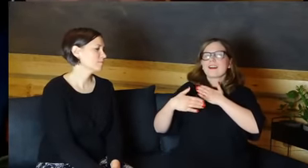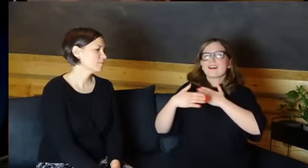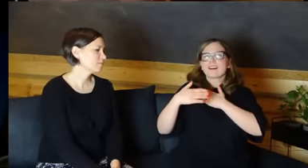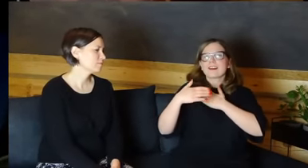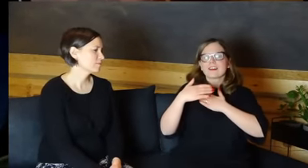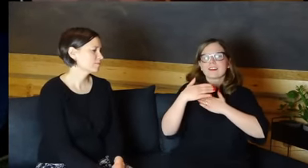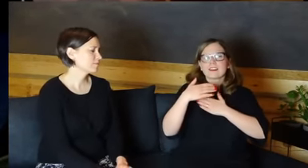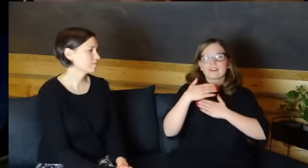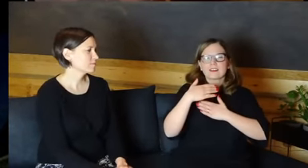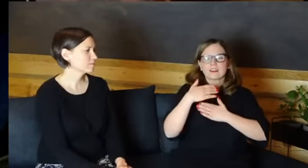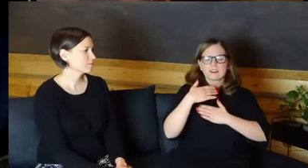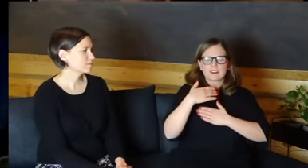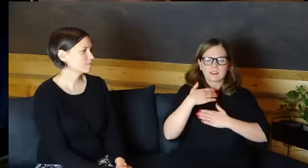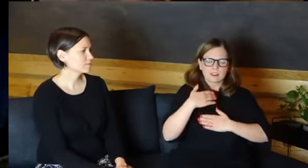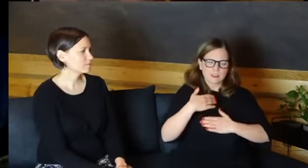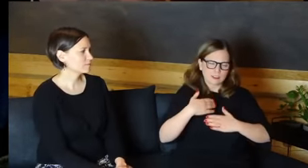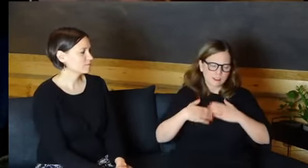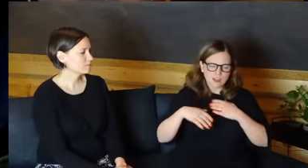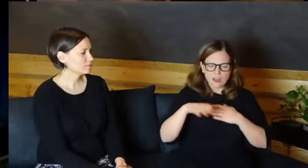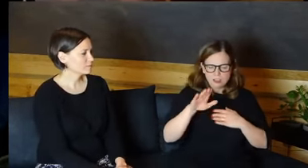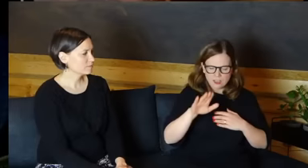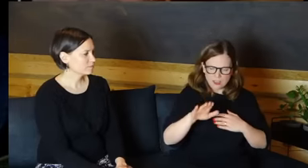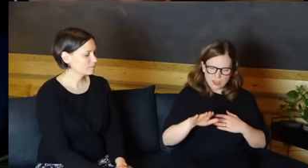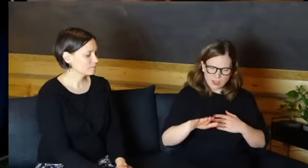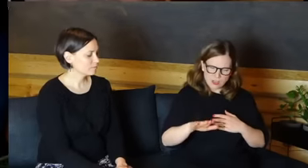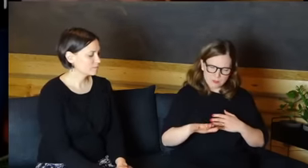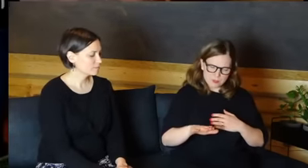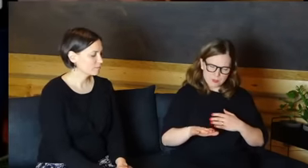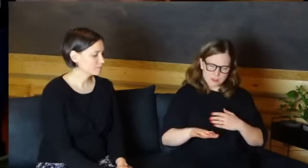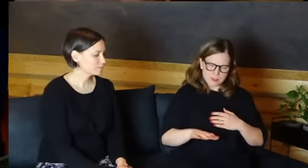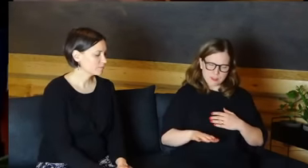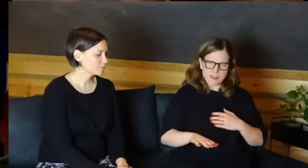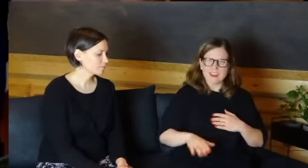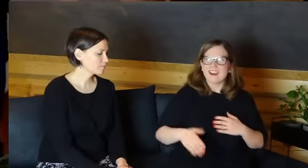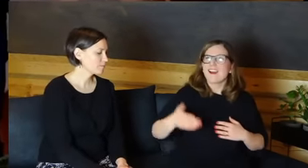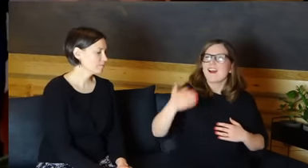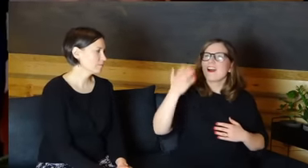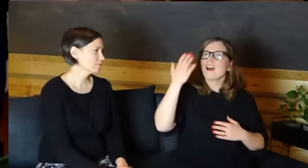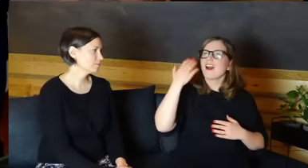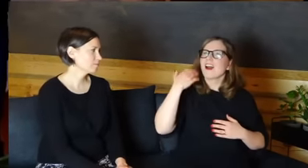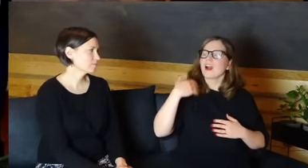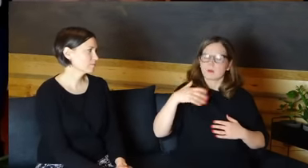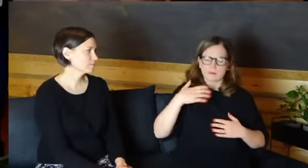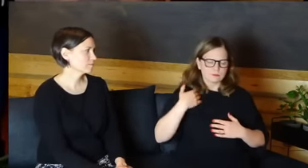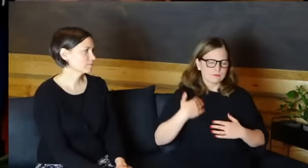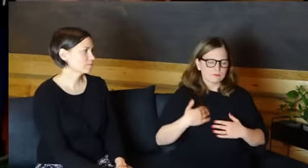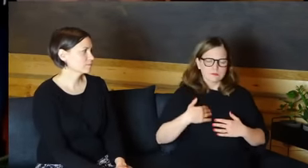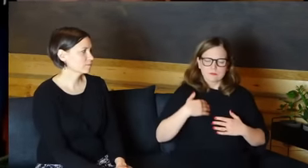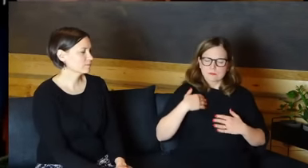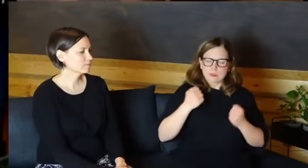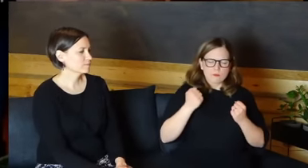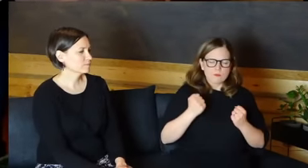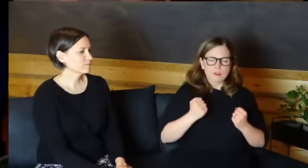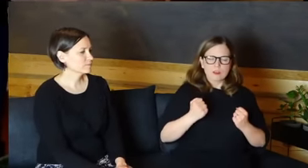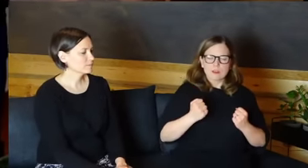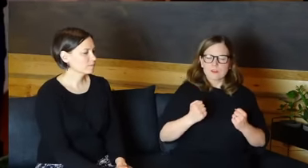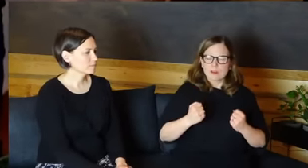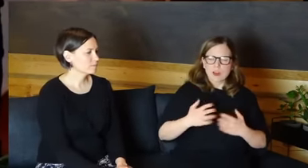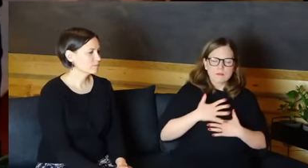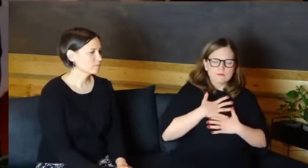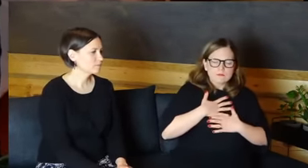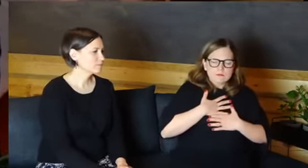taas. Sen lapsen mieli löysi tuntein paistosin,